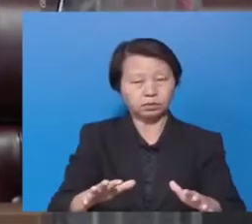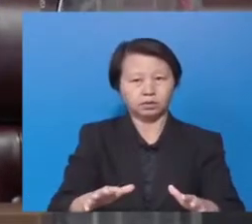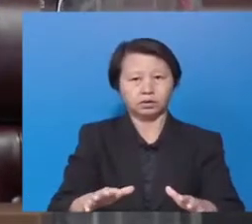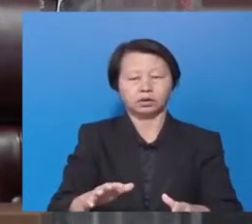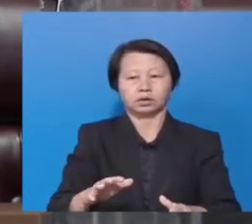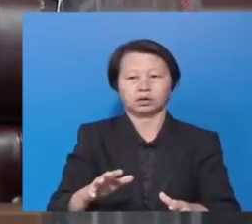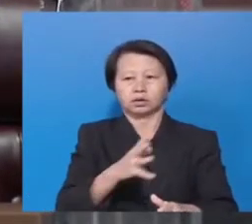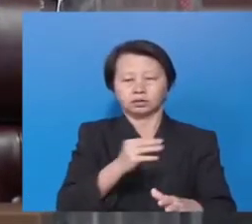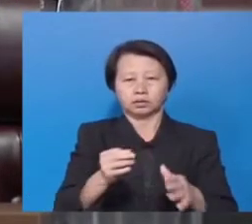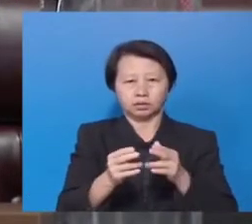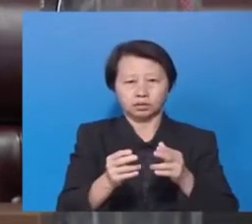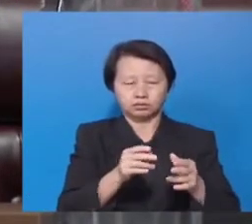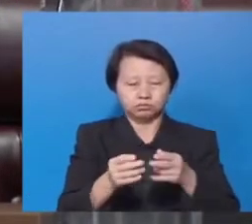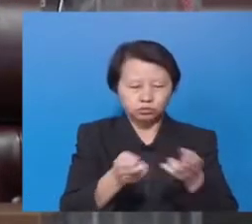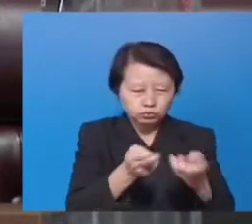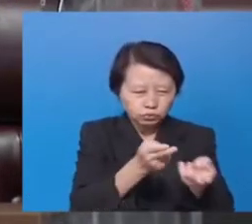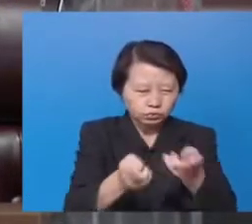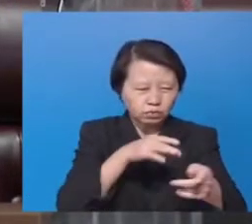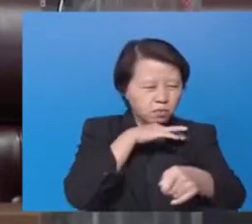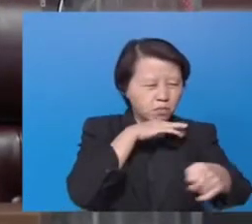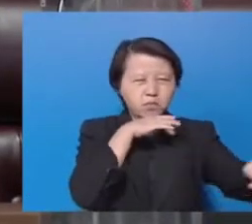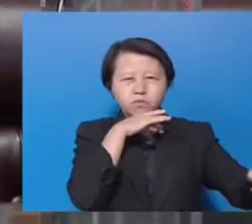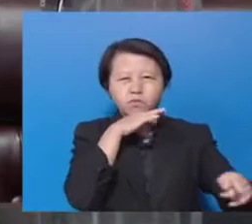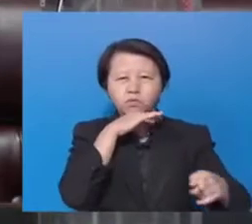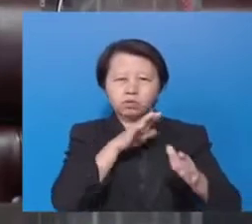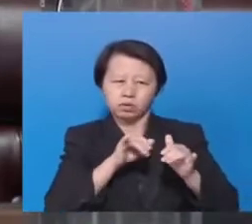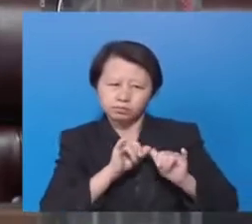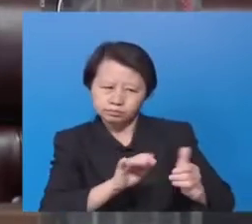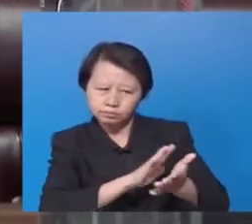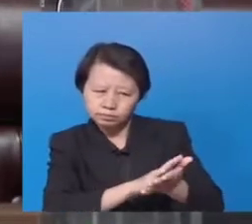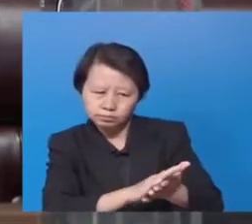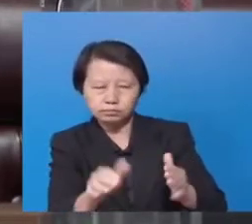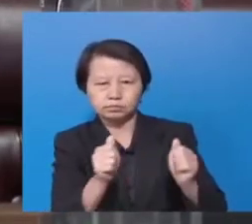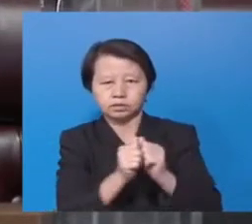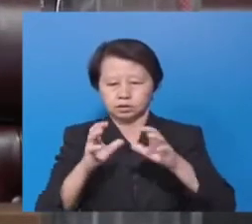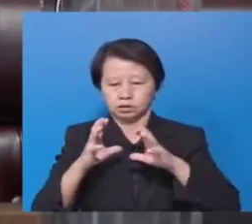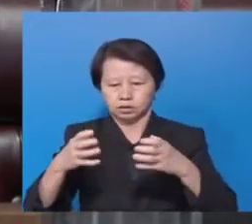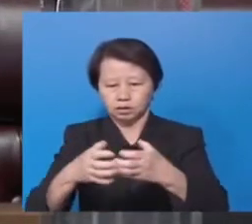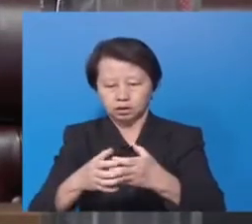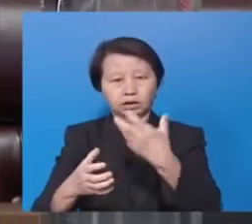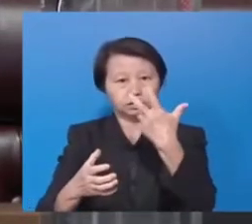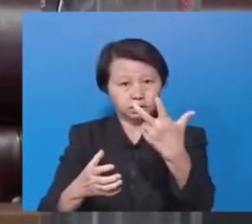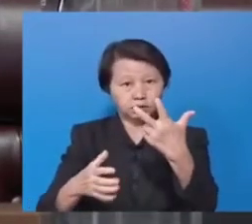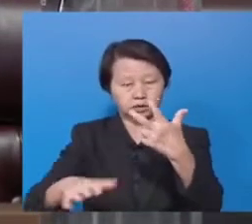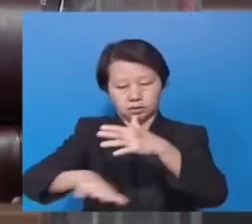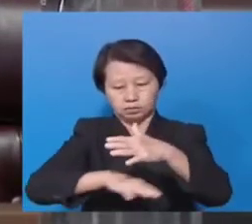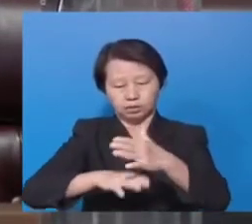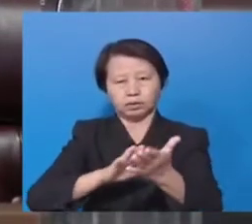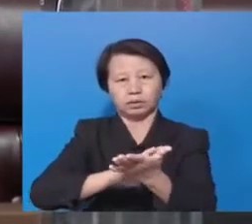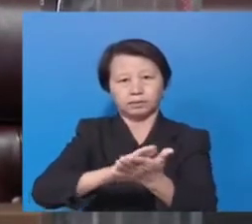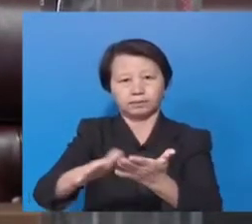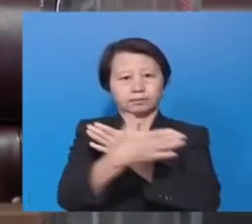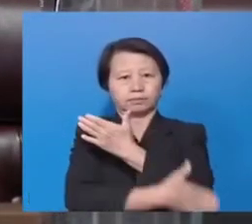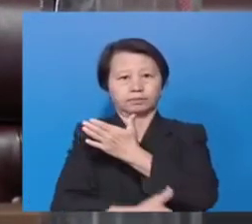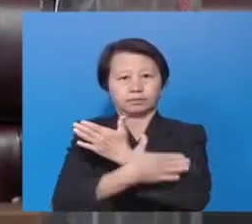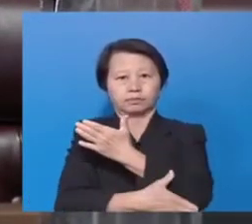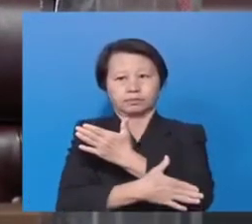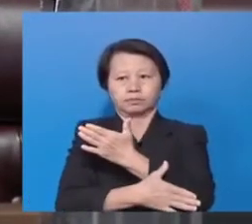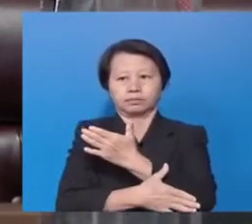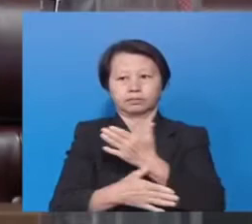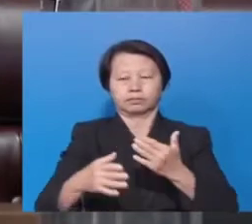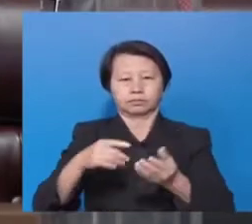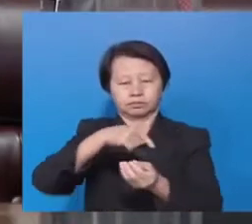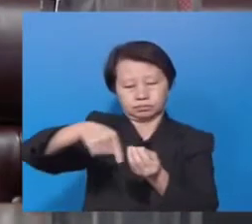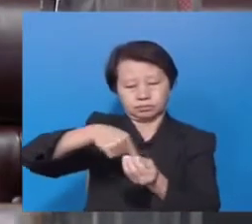qwerty dalam pengurusan Sisi pejal yang mampan selaras dengan class TTG dibawah dasar kebersihan negara yatch